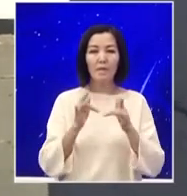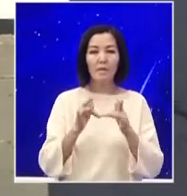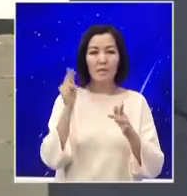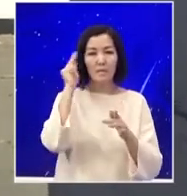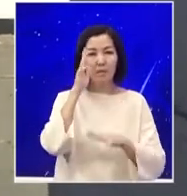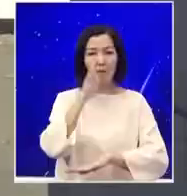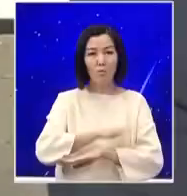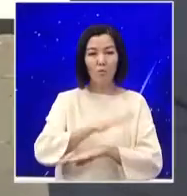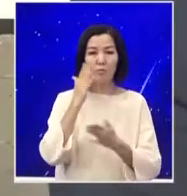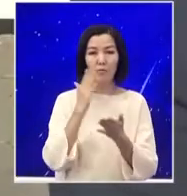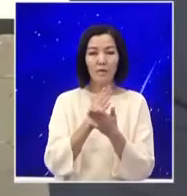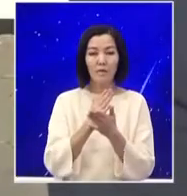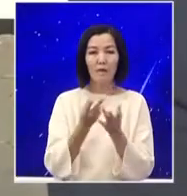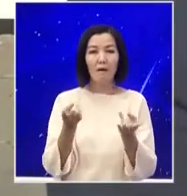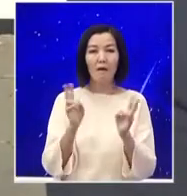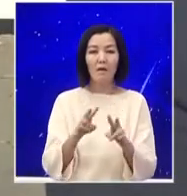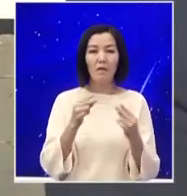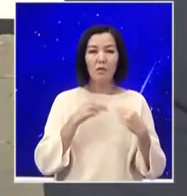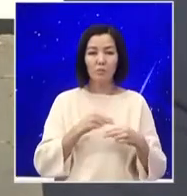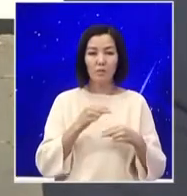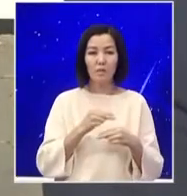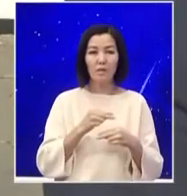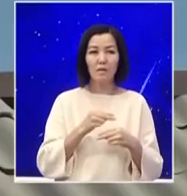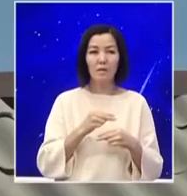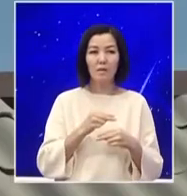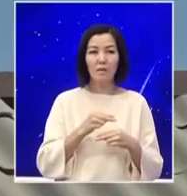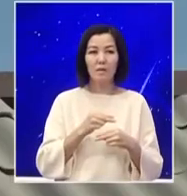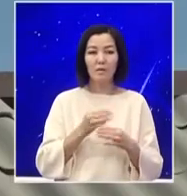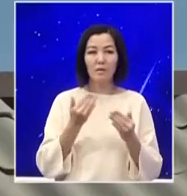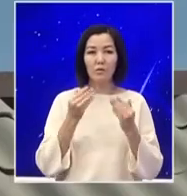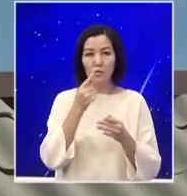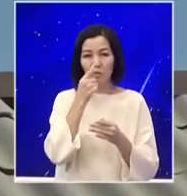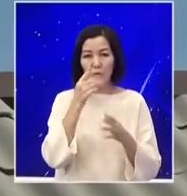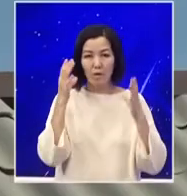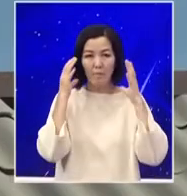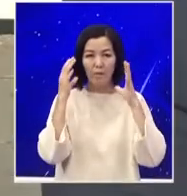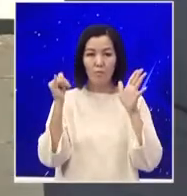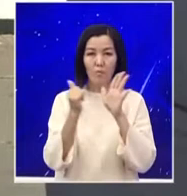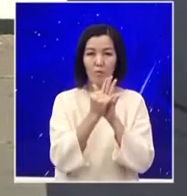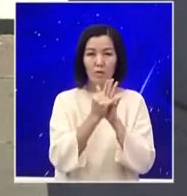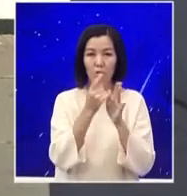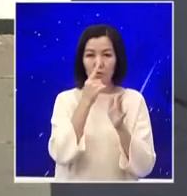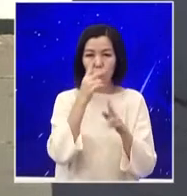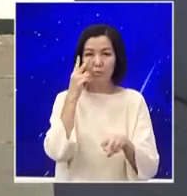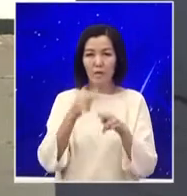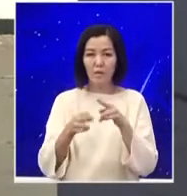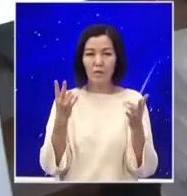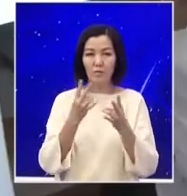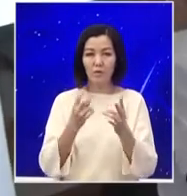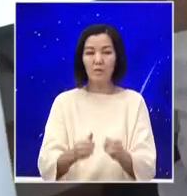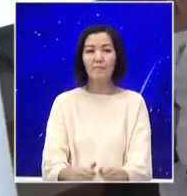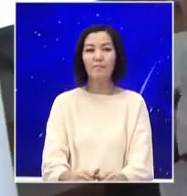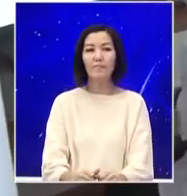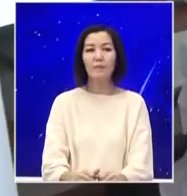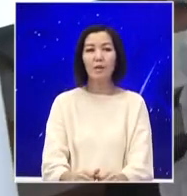сабақтарын оқып жатыр. Ал қалған жұмыстар осы MLNet компаниясы, осы радиомостарды қойып жатыр. Жуық арада аяқталу қажет.